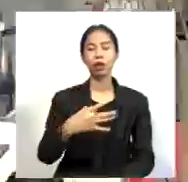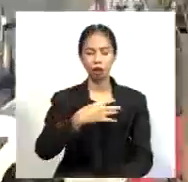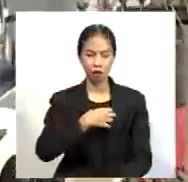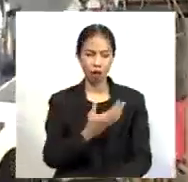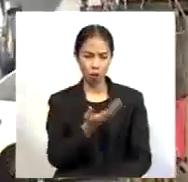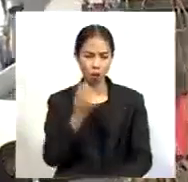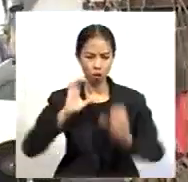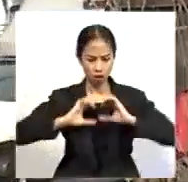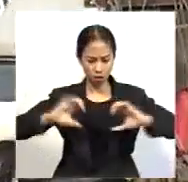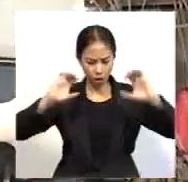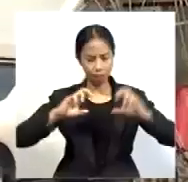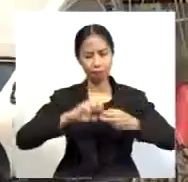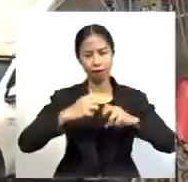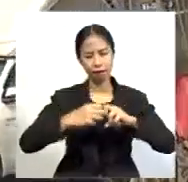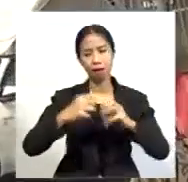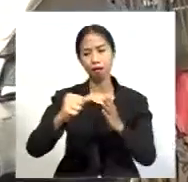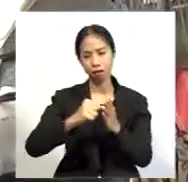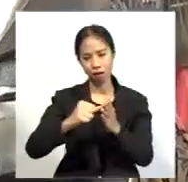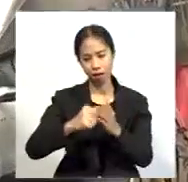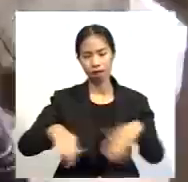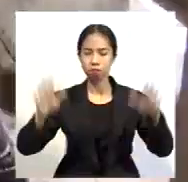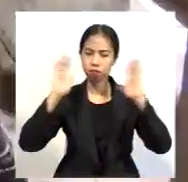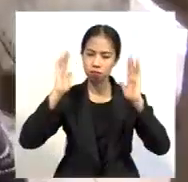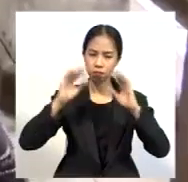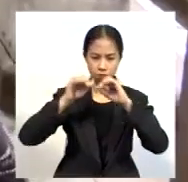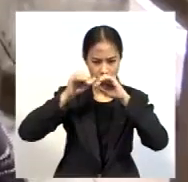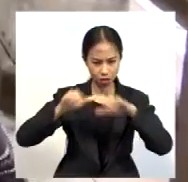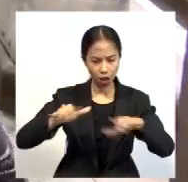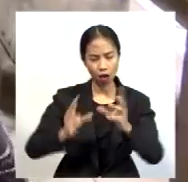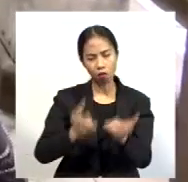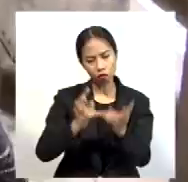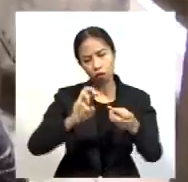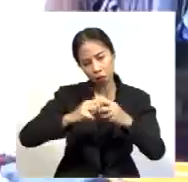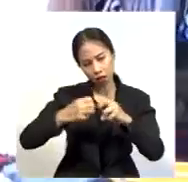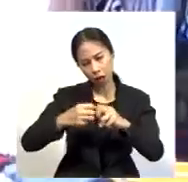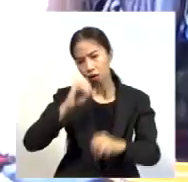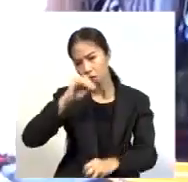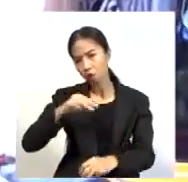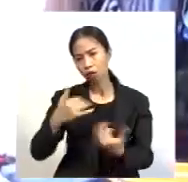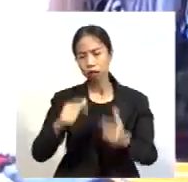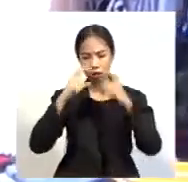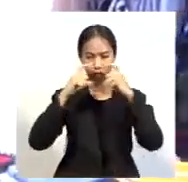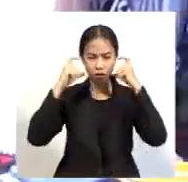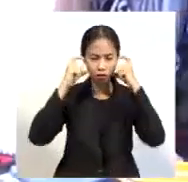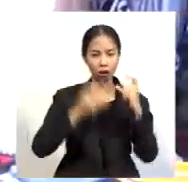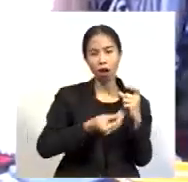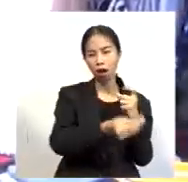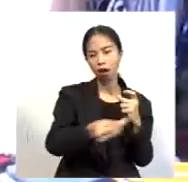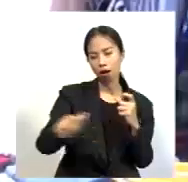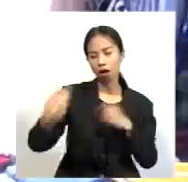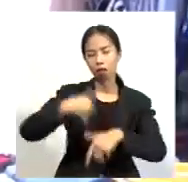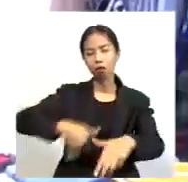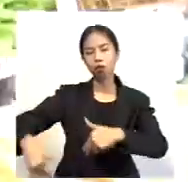าลเร่งแก้ไขปัญหาจากต้นเหตุประชาสัมพันธ์สถานการณ์ฝุ่นละอองต่อเนื่องรวมถึงแจกหน้ากากอนามัยให้กับพี่น้องประชาชน